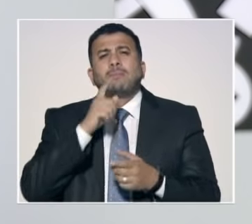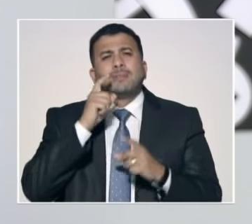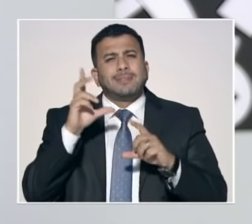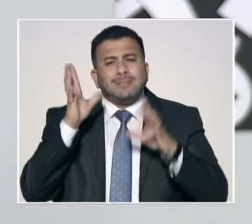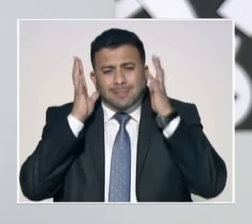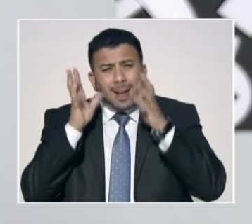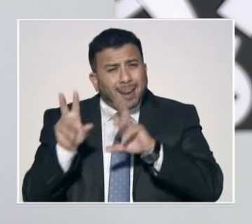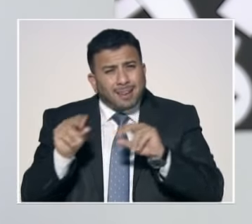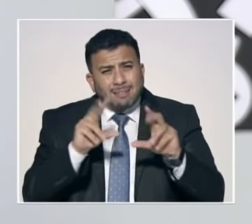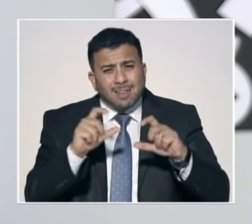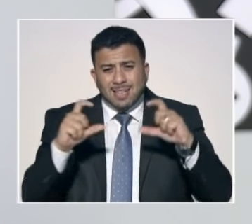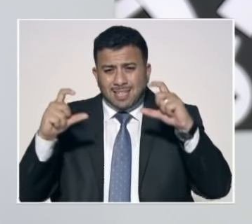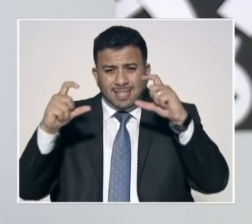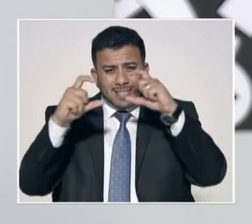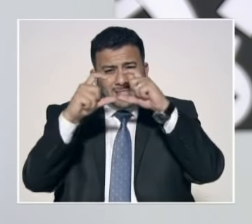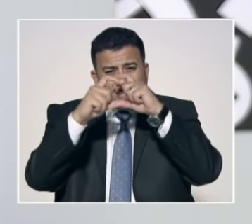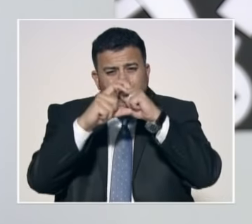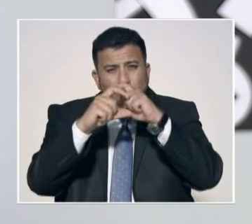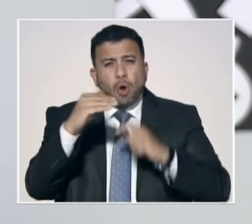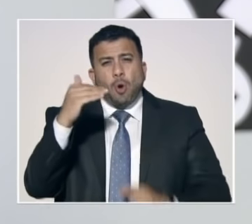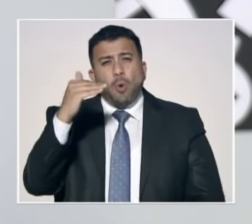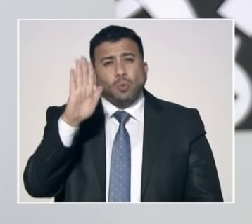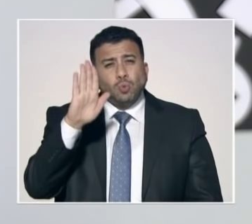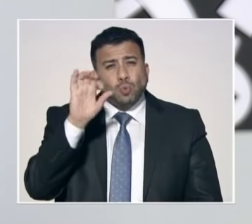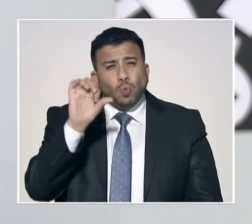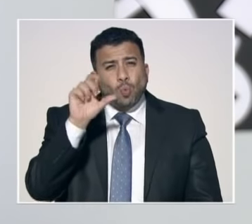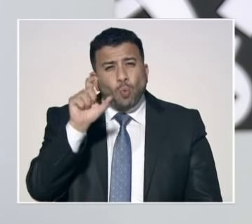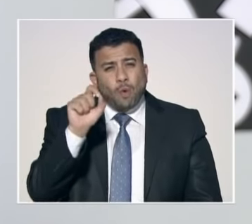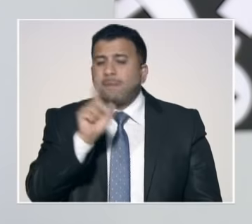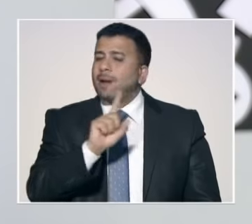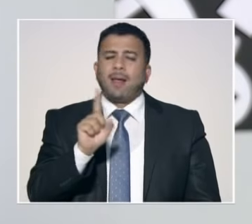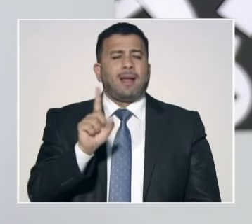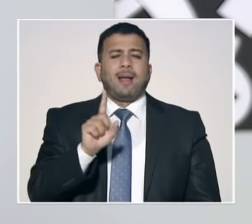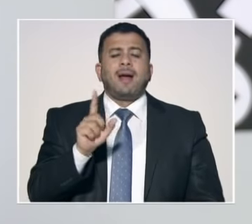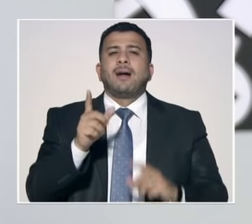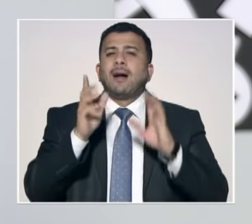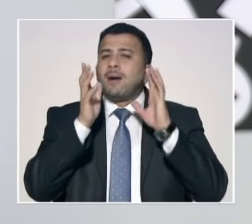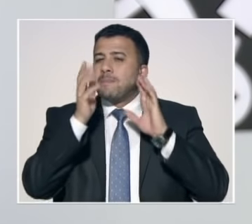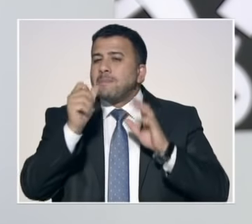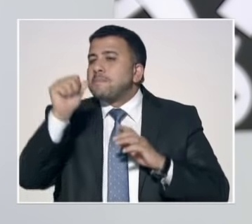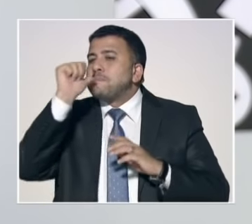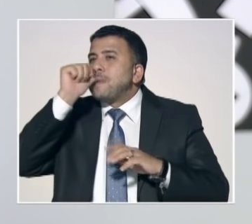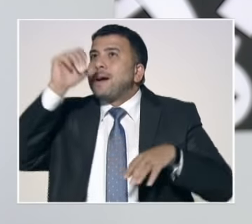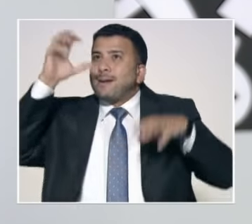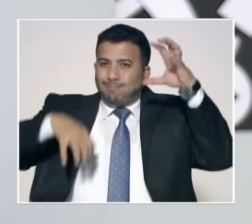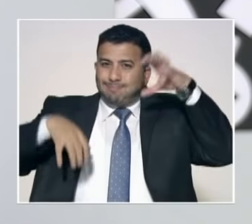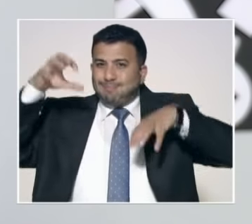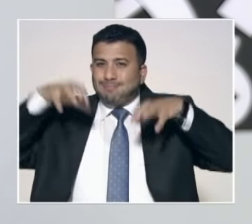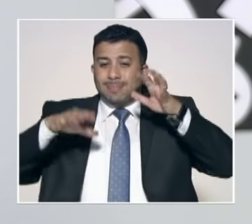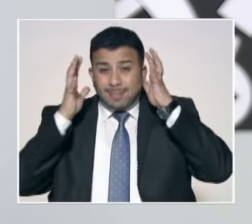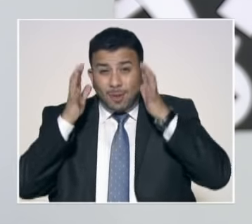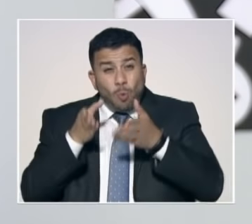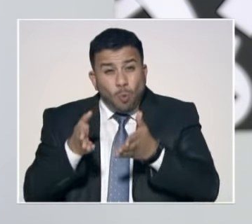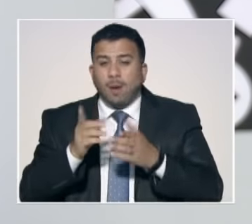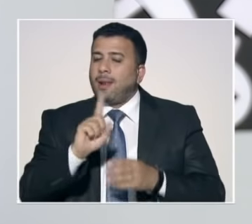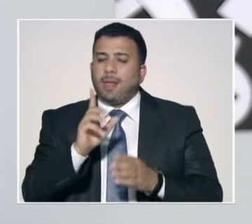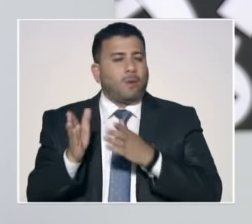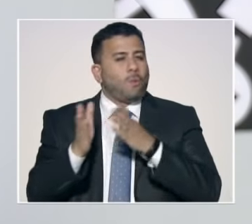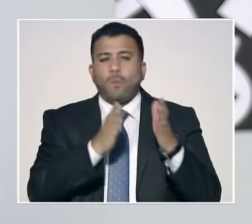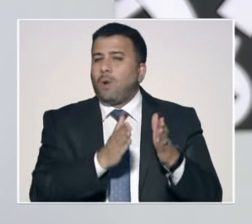أو الاستسقاء، لا، أتحدث عن التطوعات من جنسها، بمعنى أن يصلي يأتي بالتطوعات من جنس